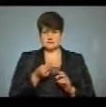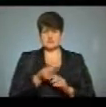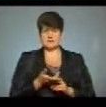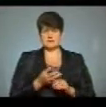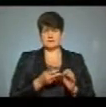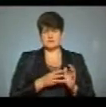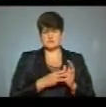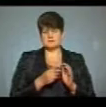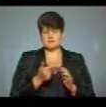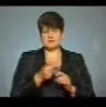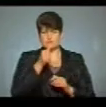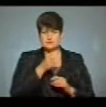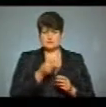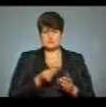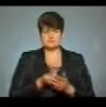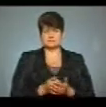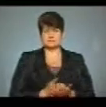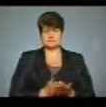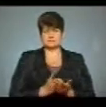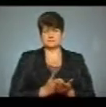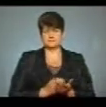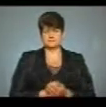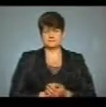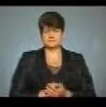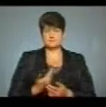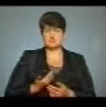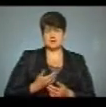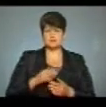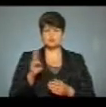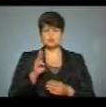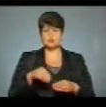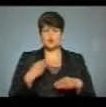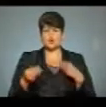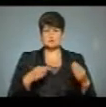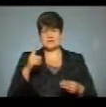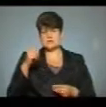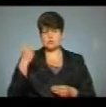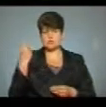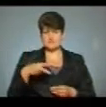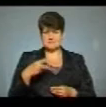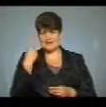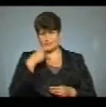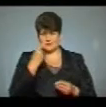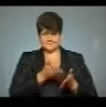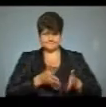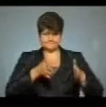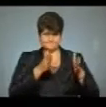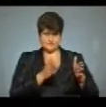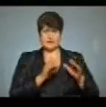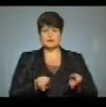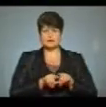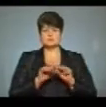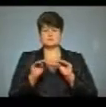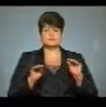досить символічна плата за такі послуги. Жителям Шумська роздали 120 індивідуальних контейнерів. Також у місті встановили